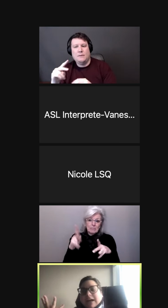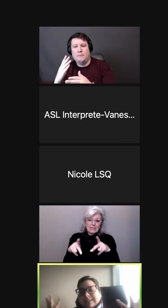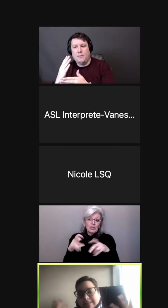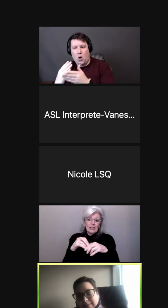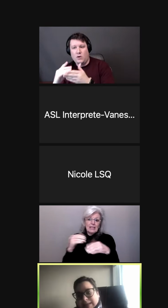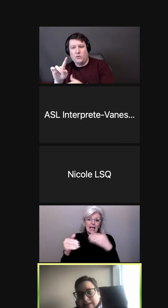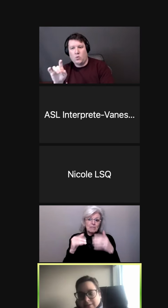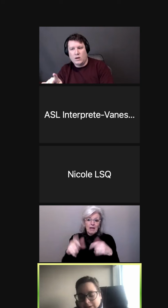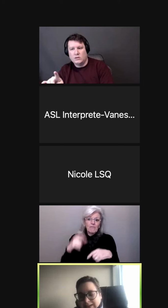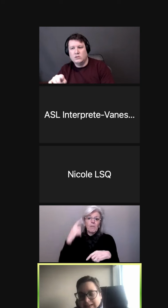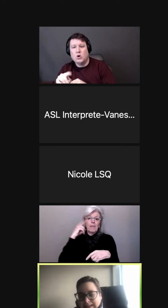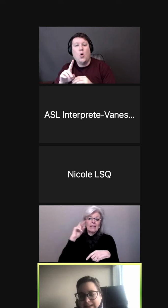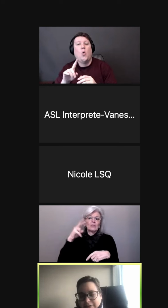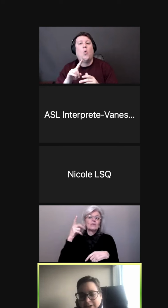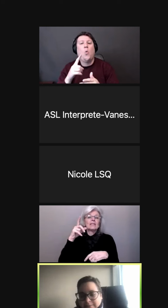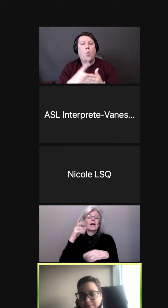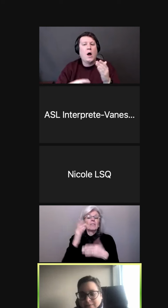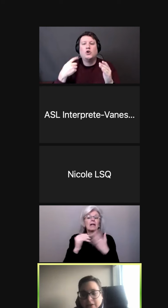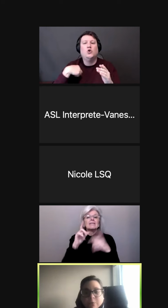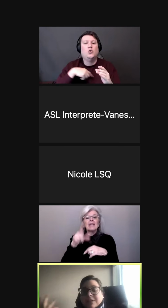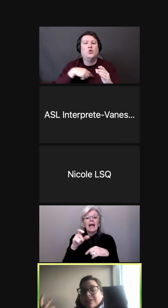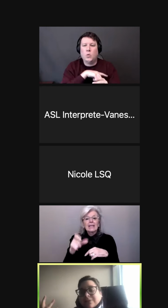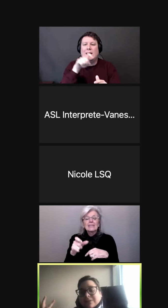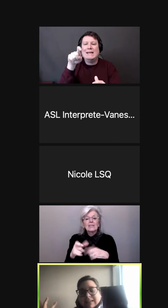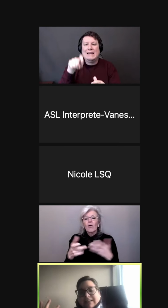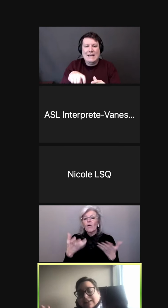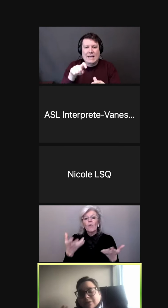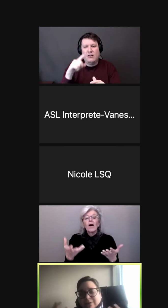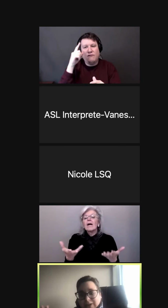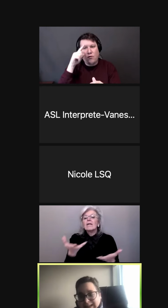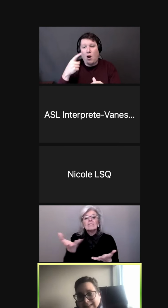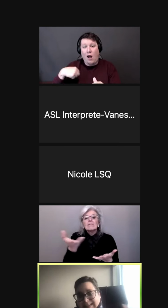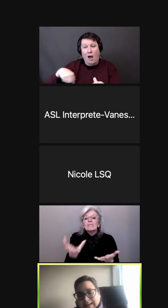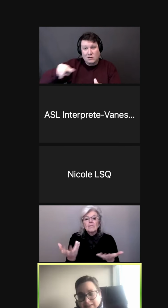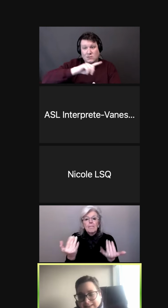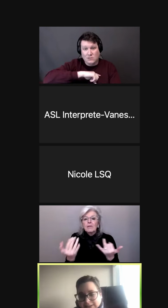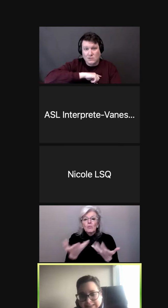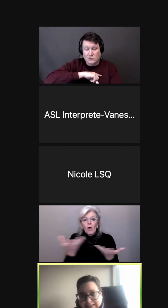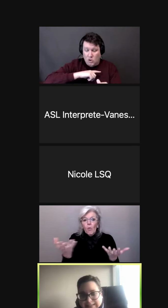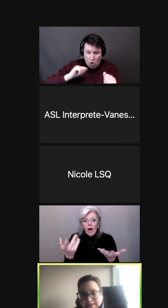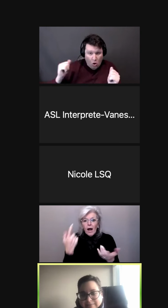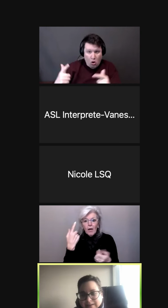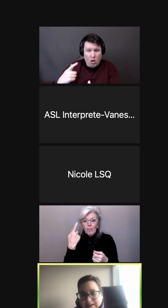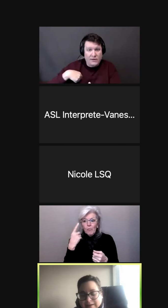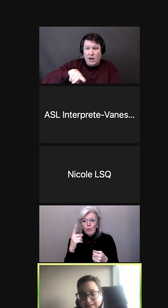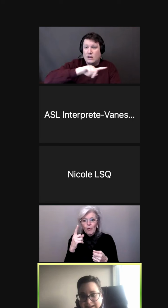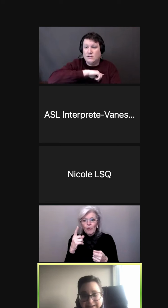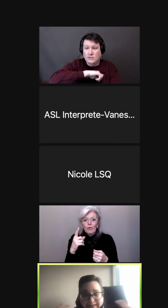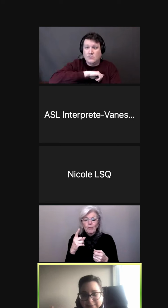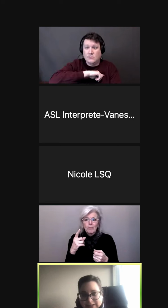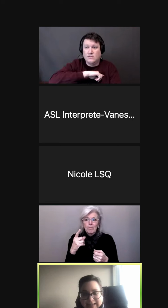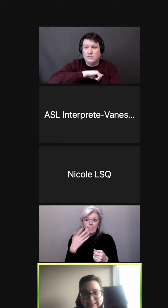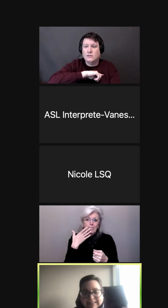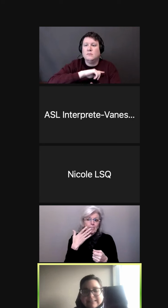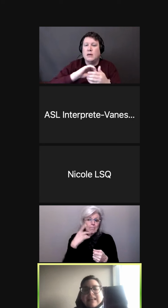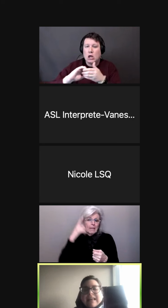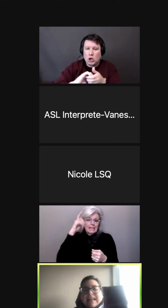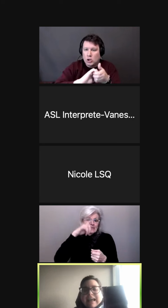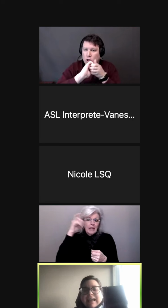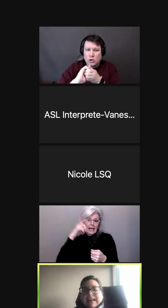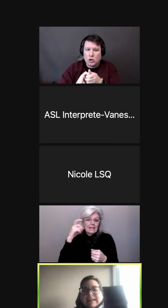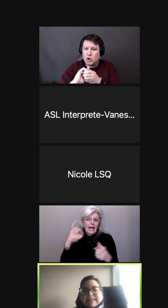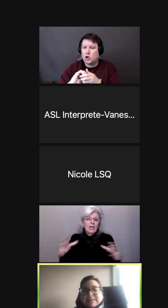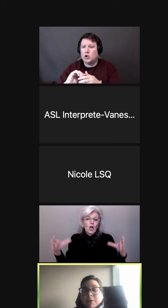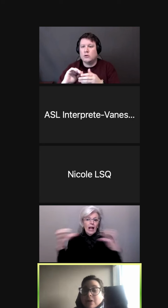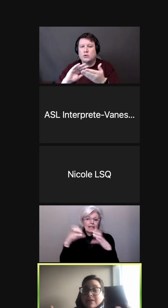partie de la question. Donc, de quoi avez-vous besoin pour que ce soit une expérience collective?